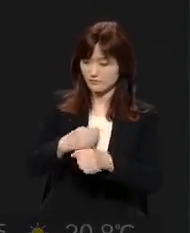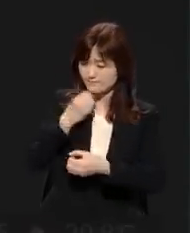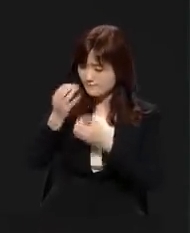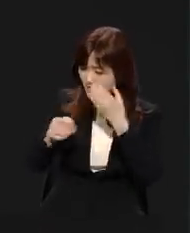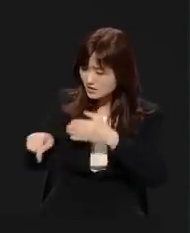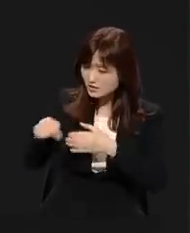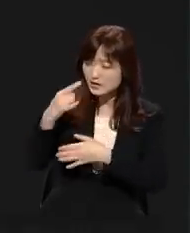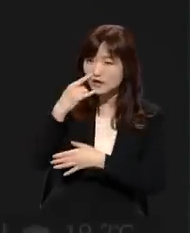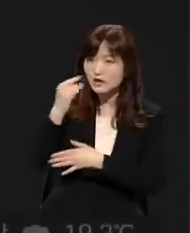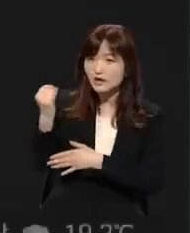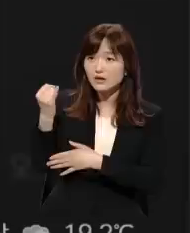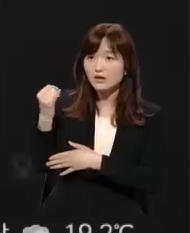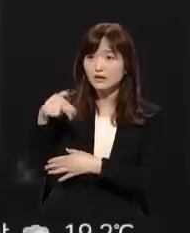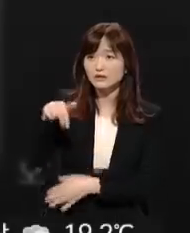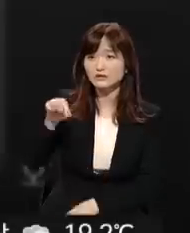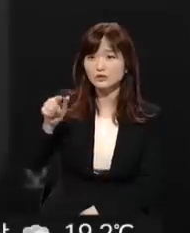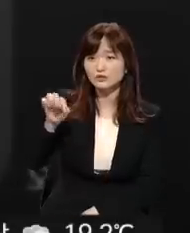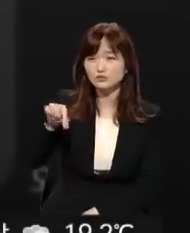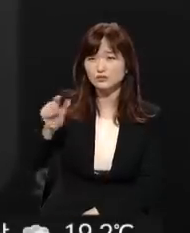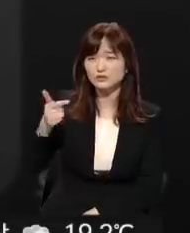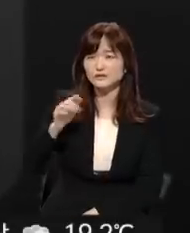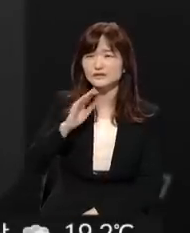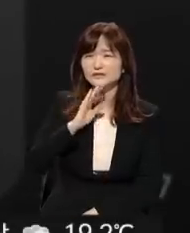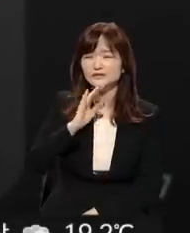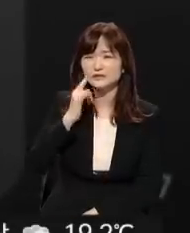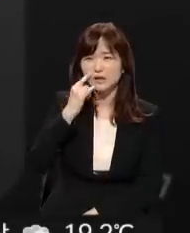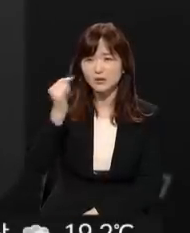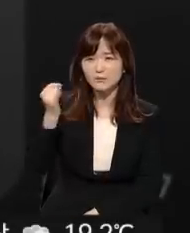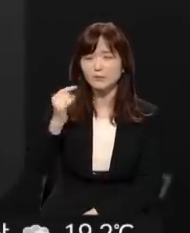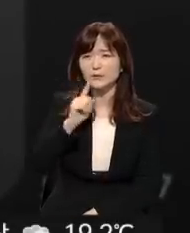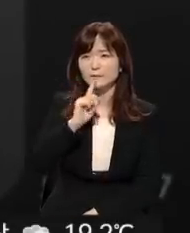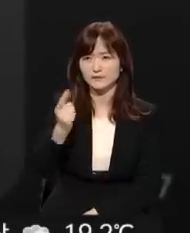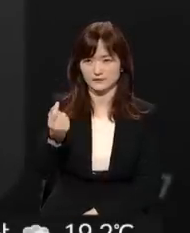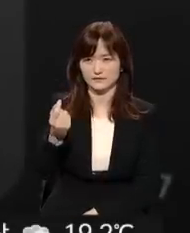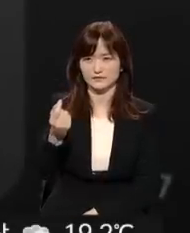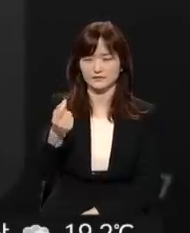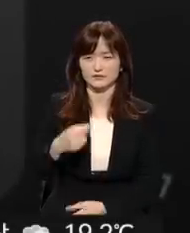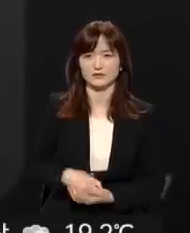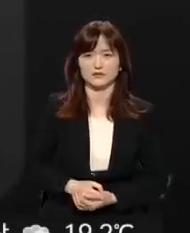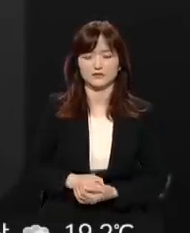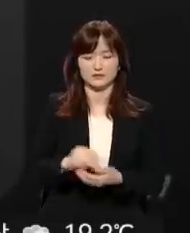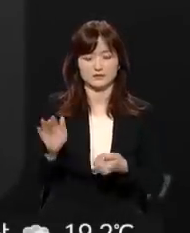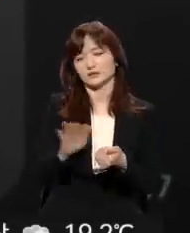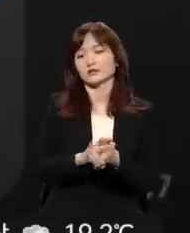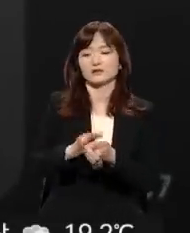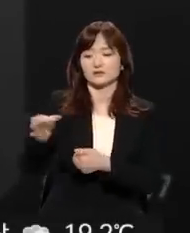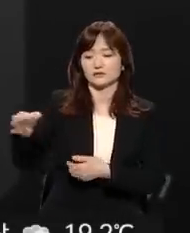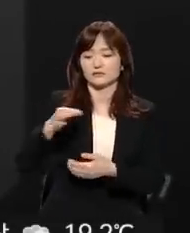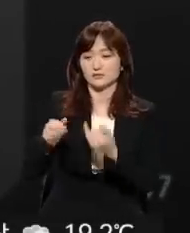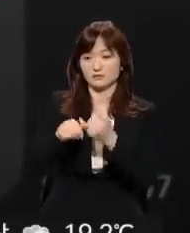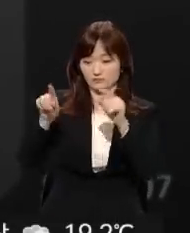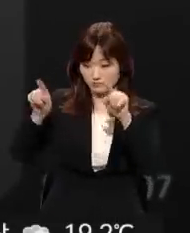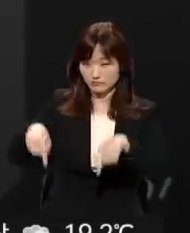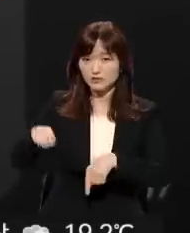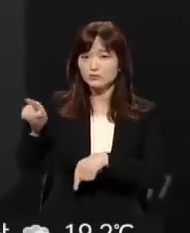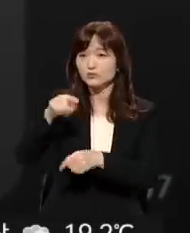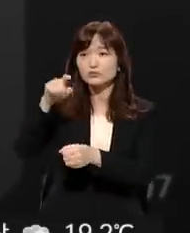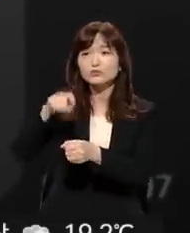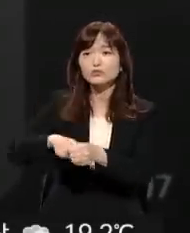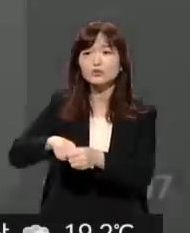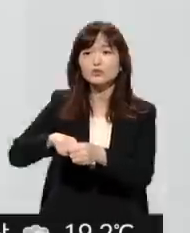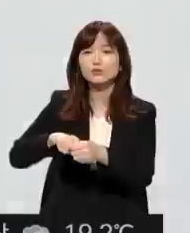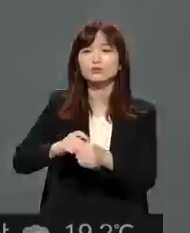어미, 그러니까 전우원 씨의 친모가 제공하는 것으로 보인다면서요. 이 막대한 위자료를 받고 이혼한 사람이 무슨 목적으로 병든